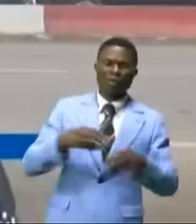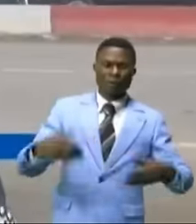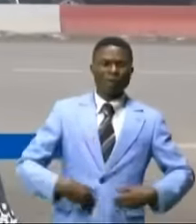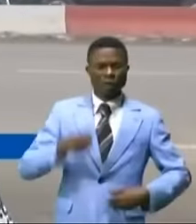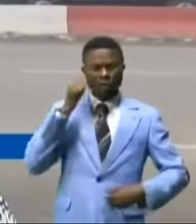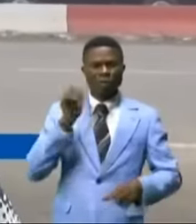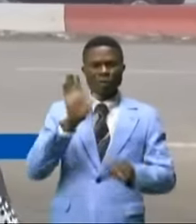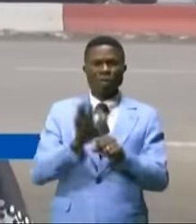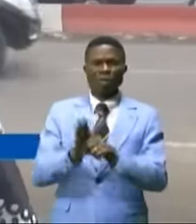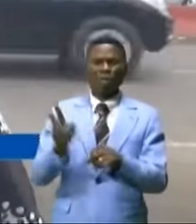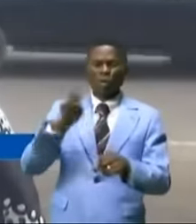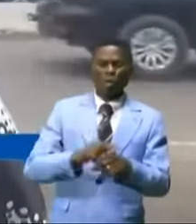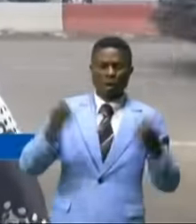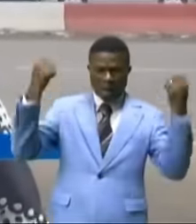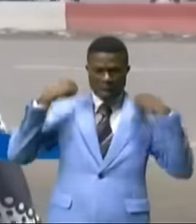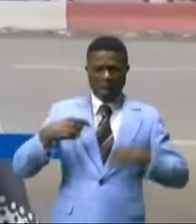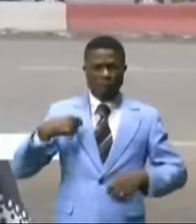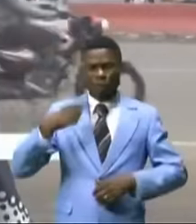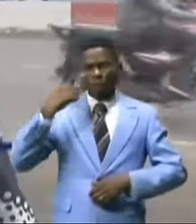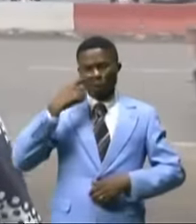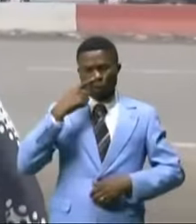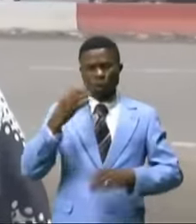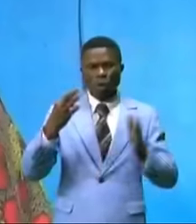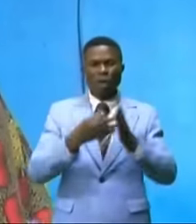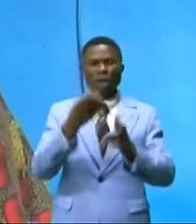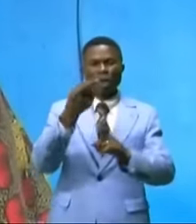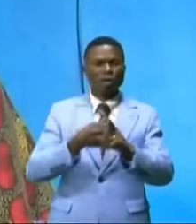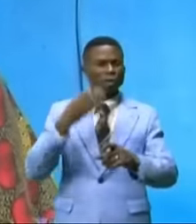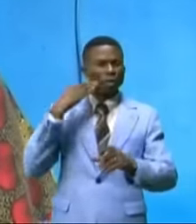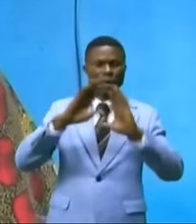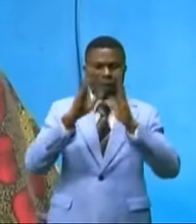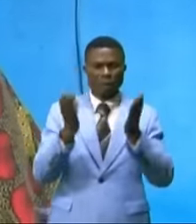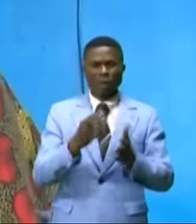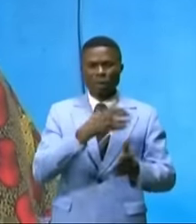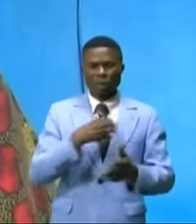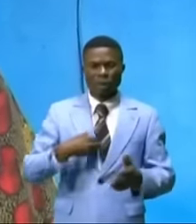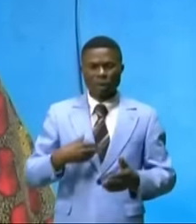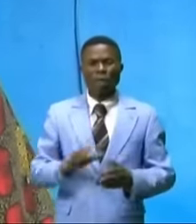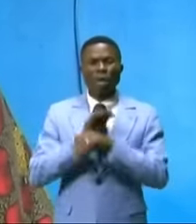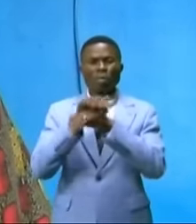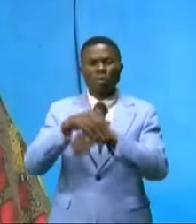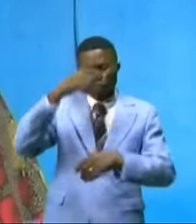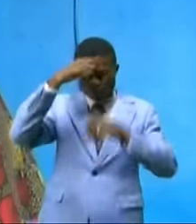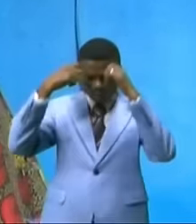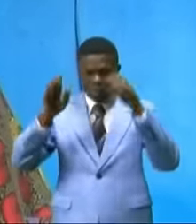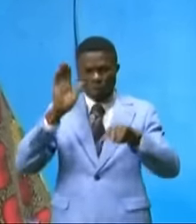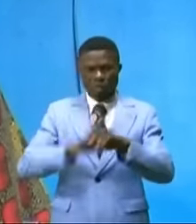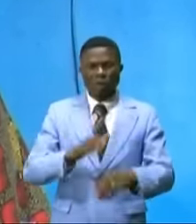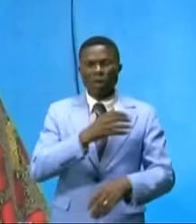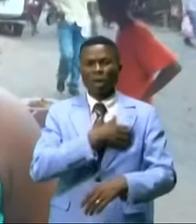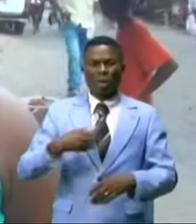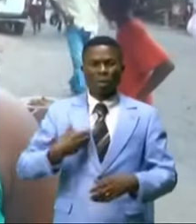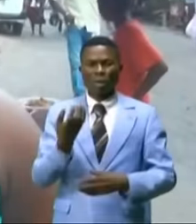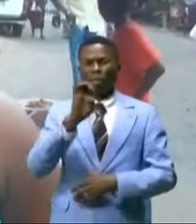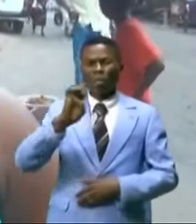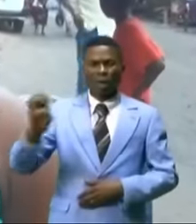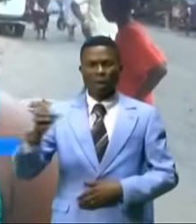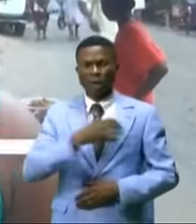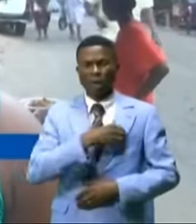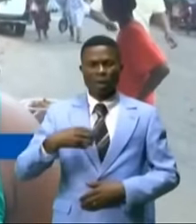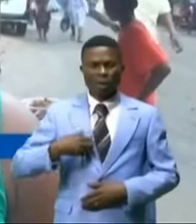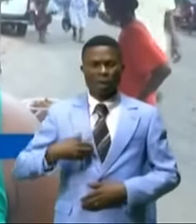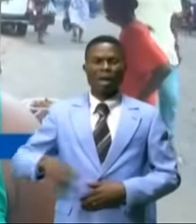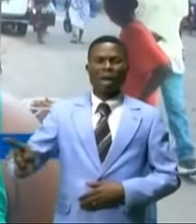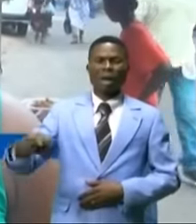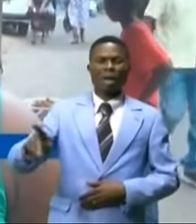violées. Soyons en tenue noire, le 8 mars, toutes les femmes. Pour compatir à la souffrance qu'endurent les femmes de l'Est. Les mamans de toutes